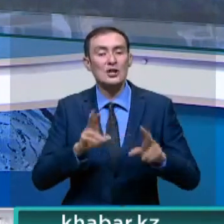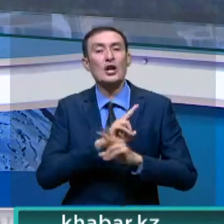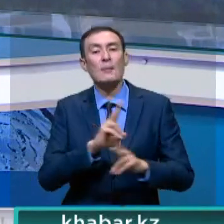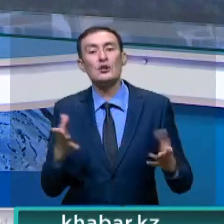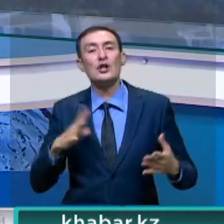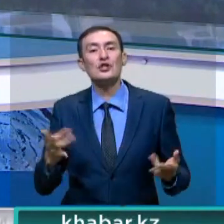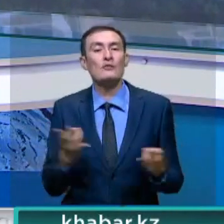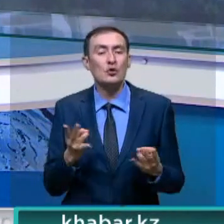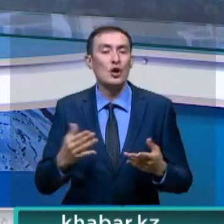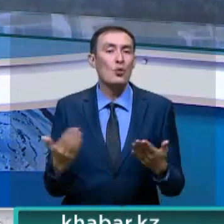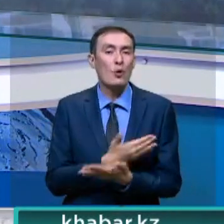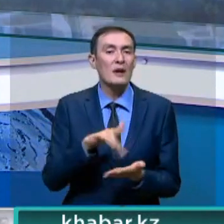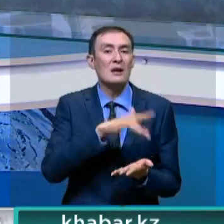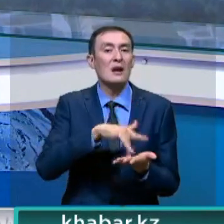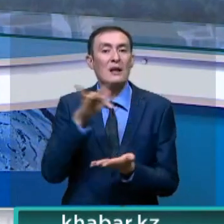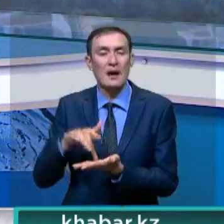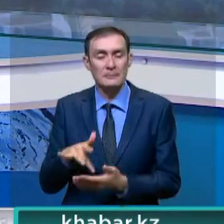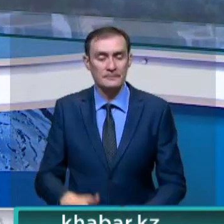и для чего нужны новые города.